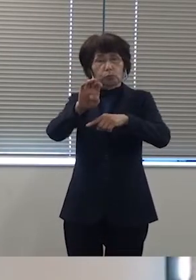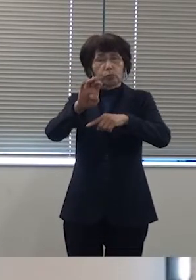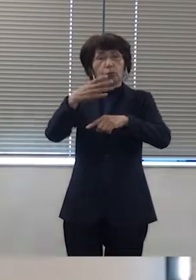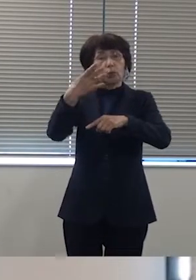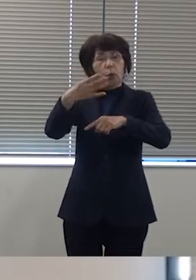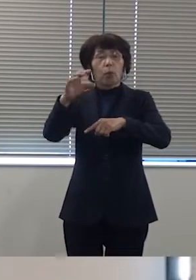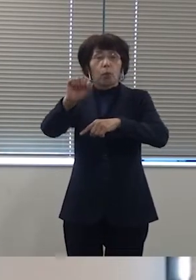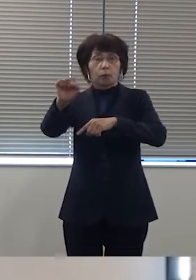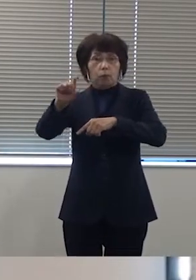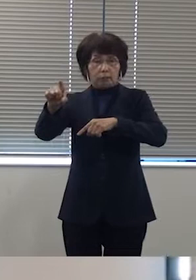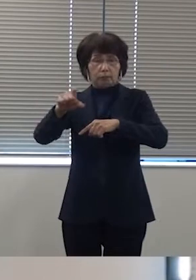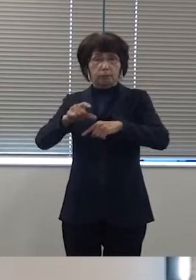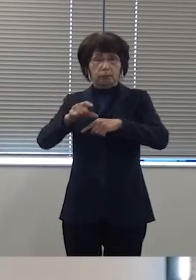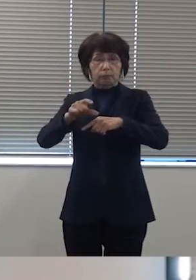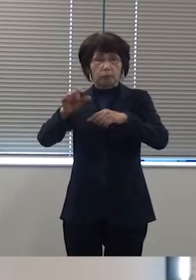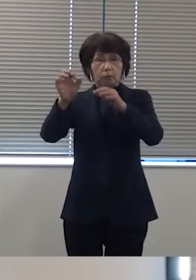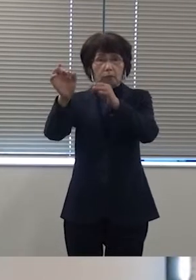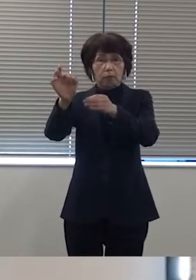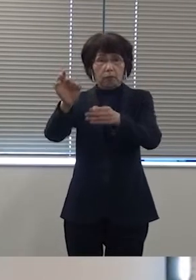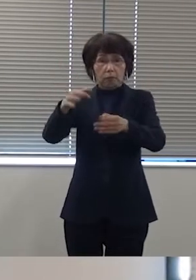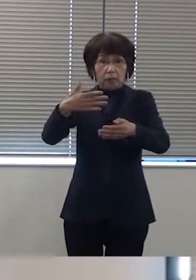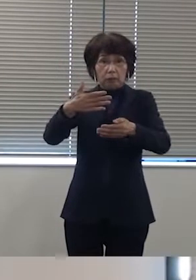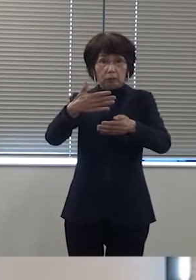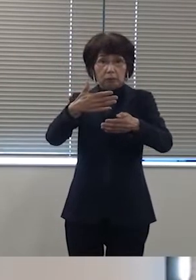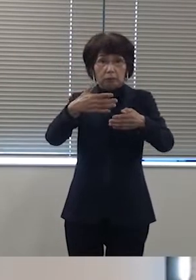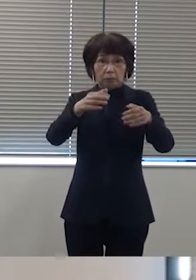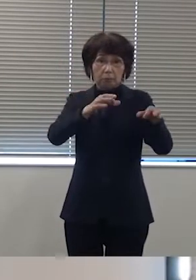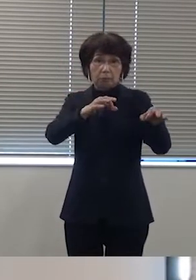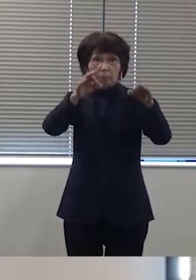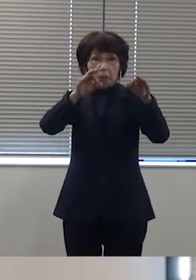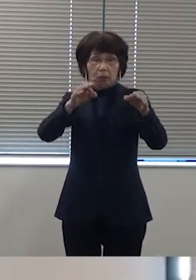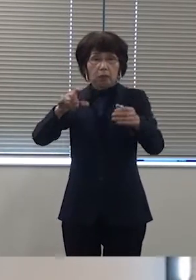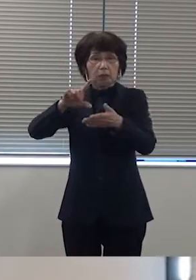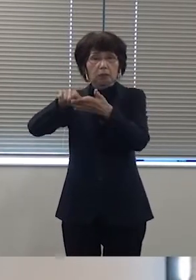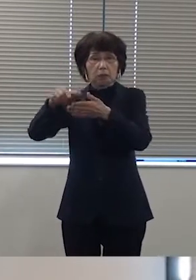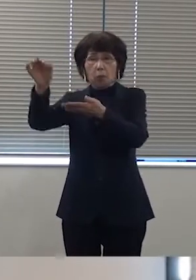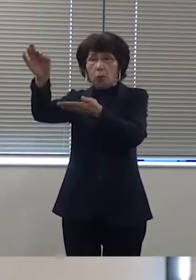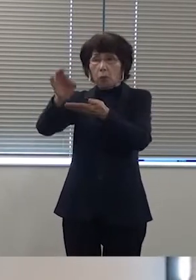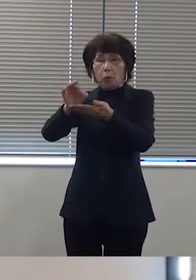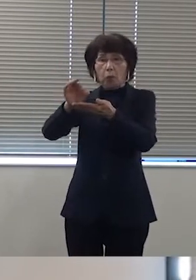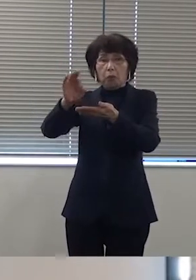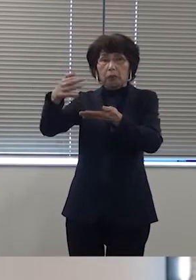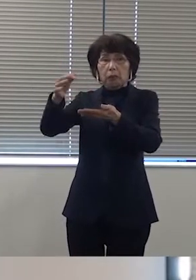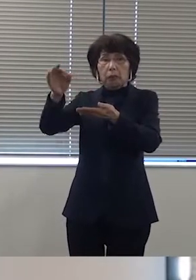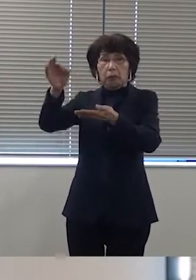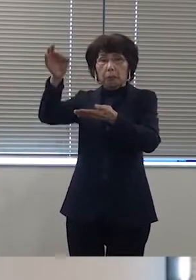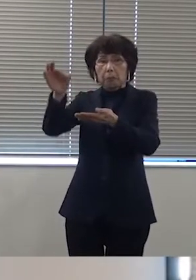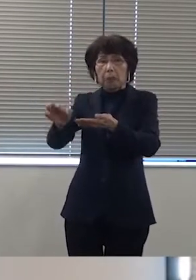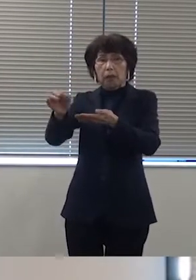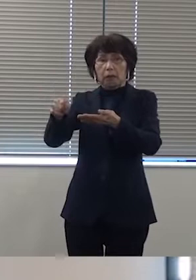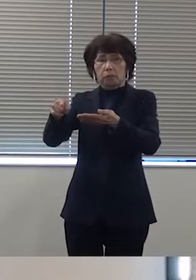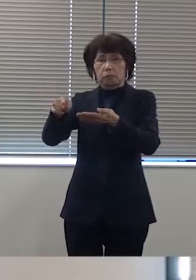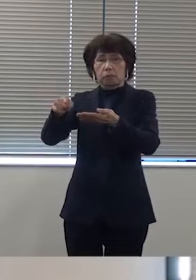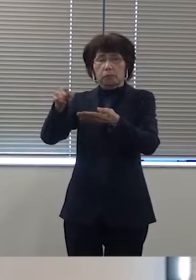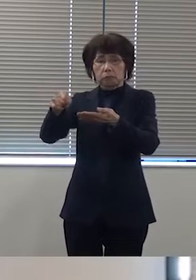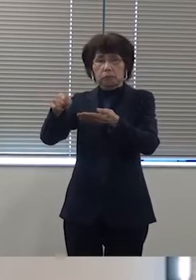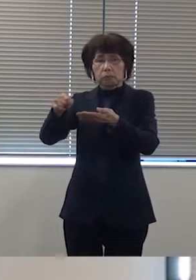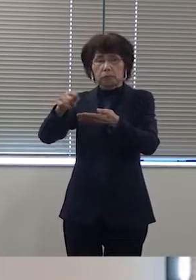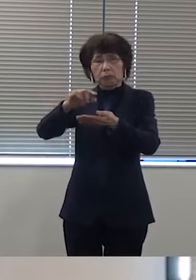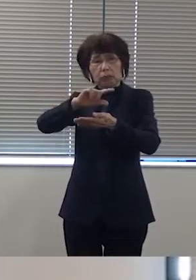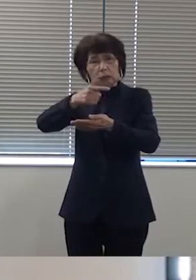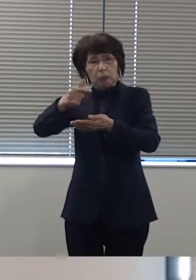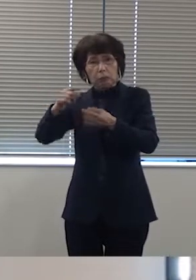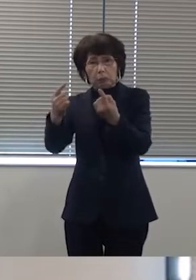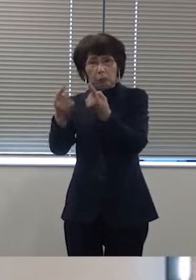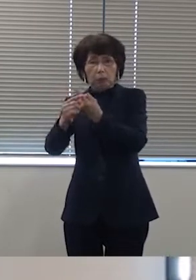ております。ただ、税が伸びますと、当然、地方交付税減らされますので、地方交付税は全体的にですね、まあ、デコ